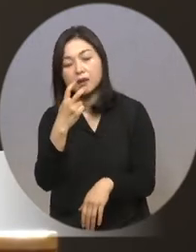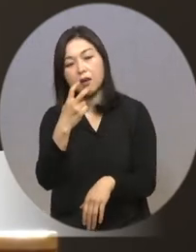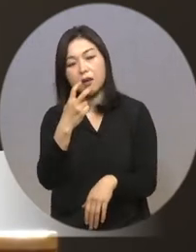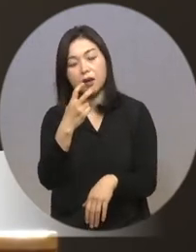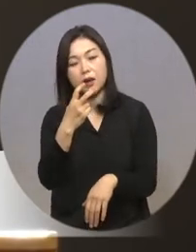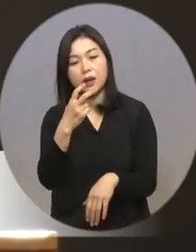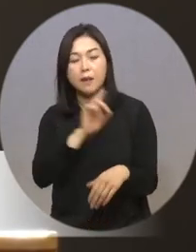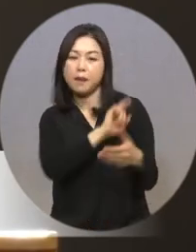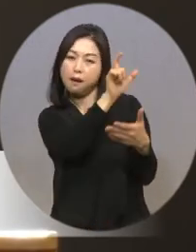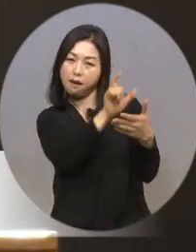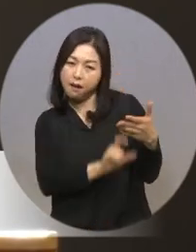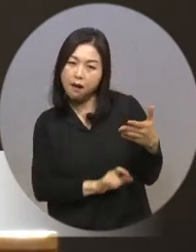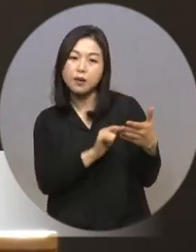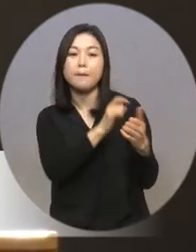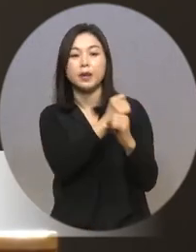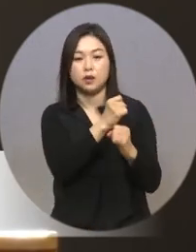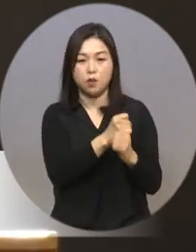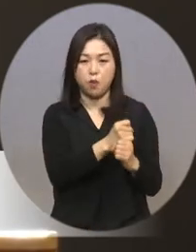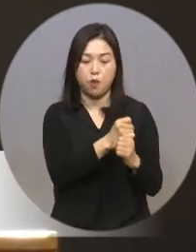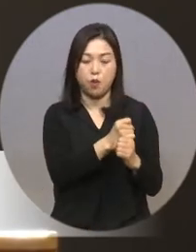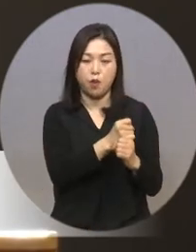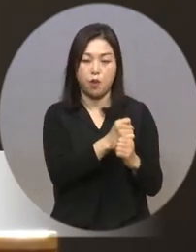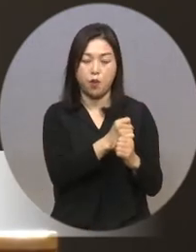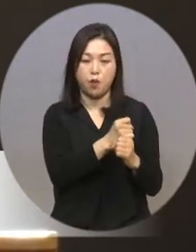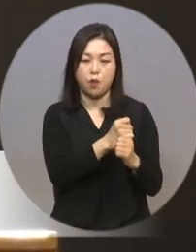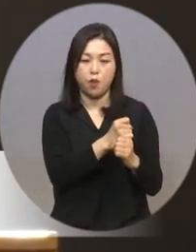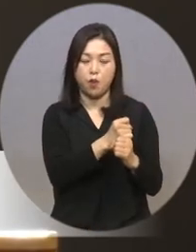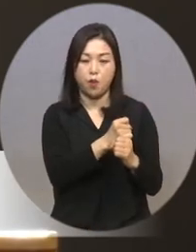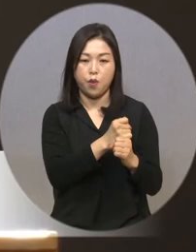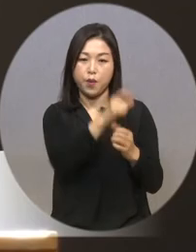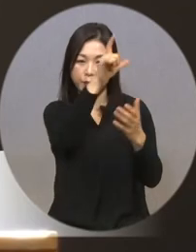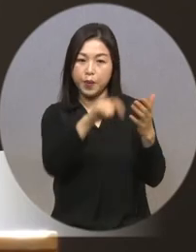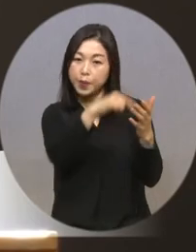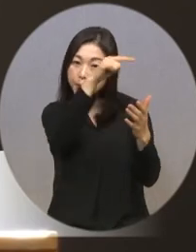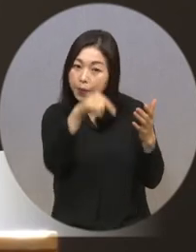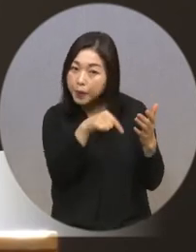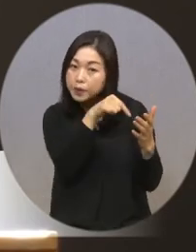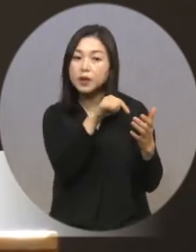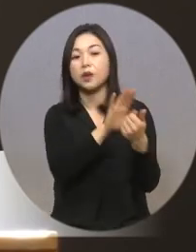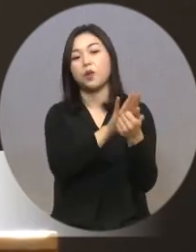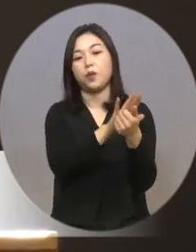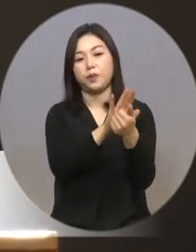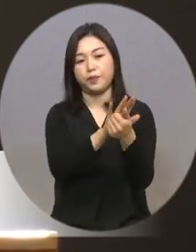해서 리스트업을 해놓고 그분들에 대해서 순차적으로 저희들이